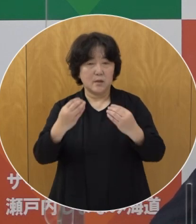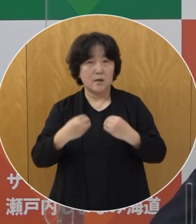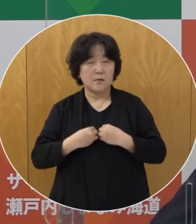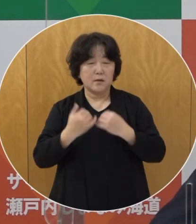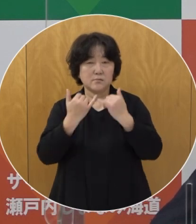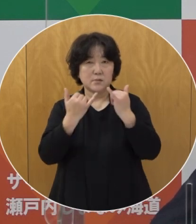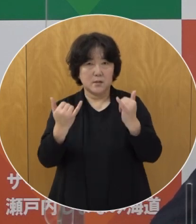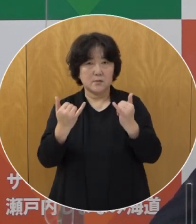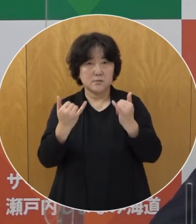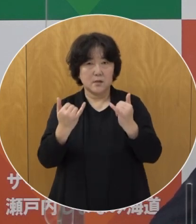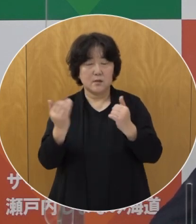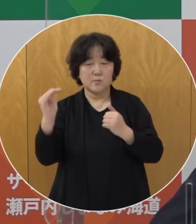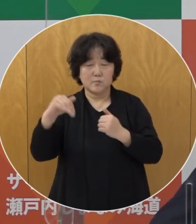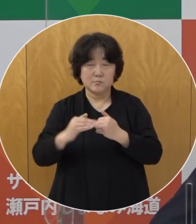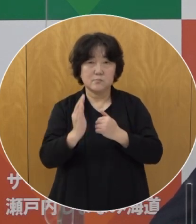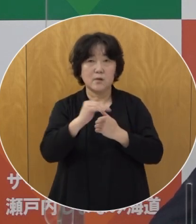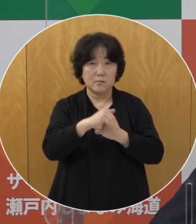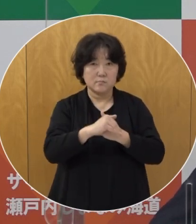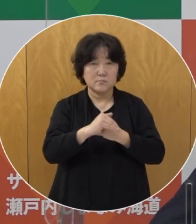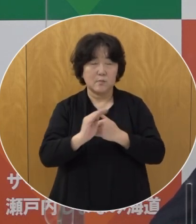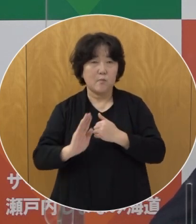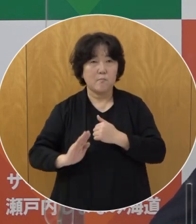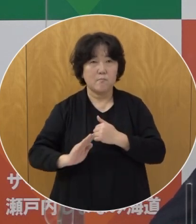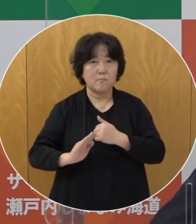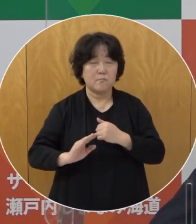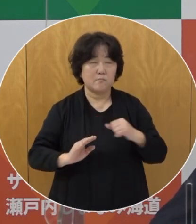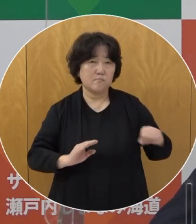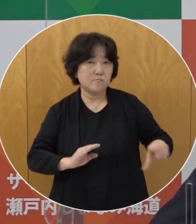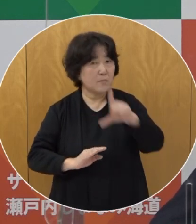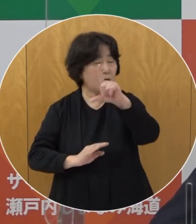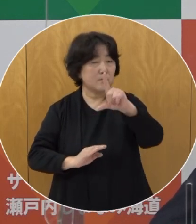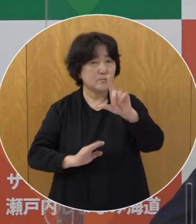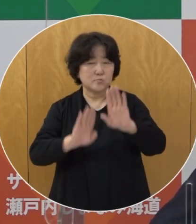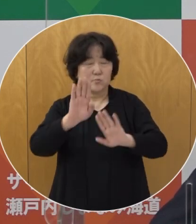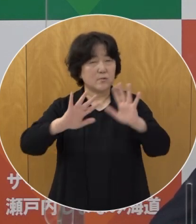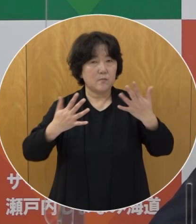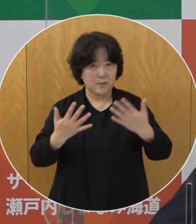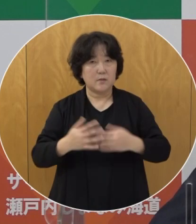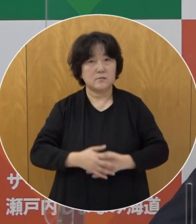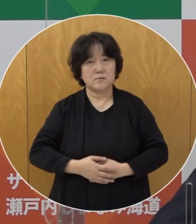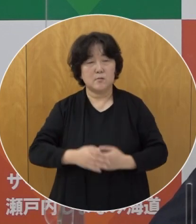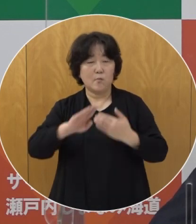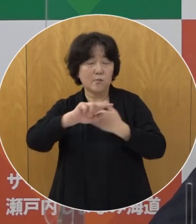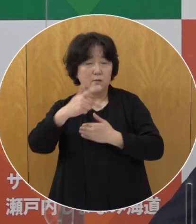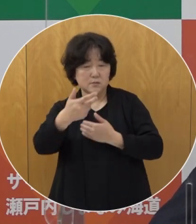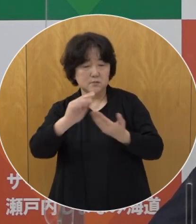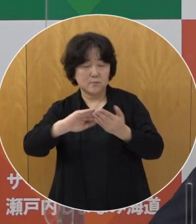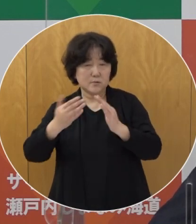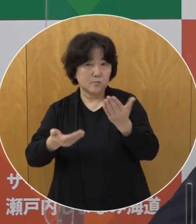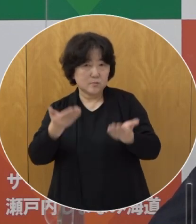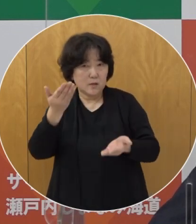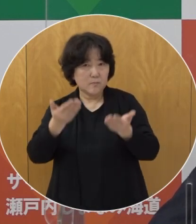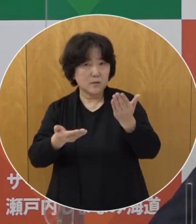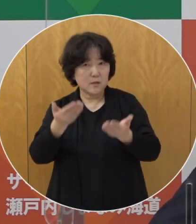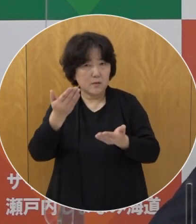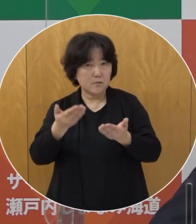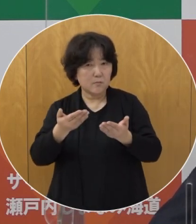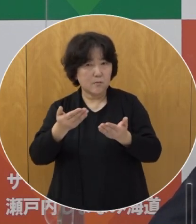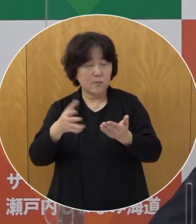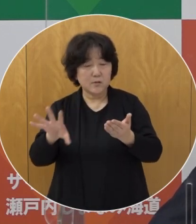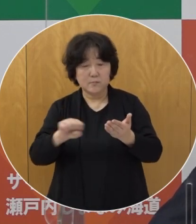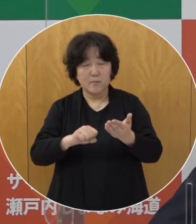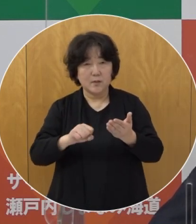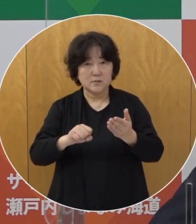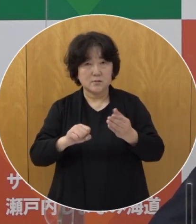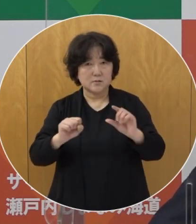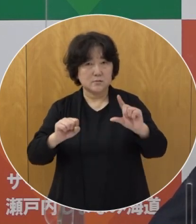ありますものの、急激な増加には至っておらず、他の市町と比較をしましても相当に低い